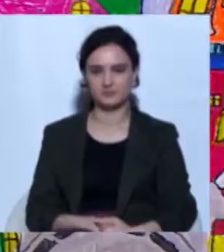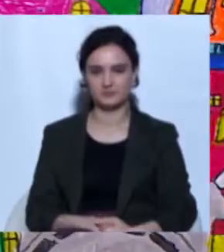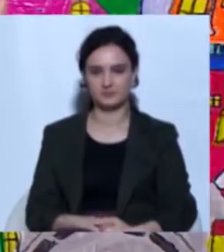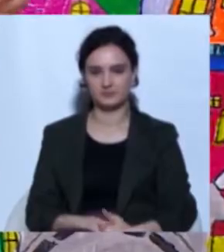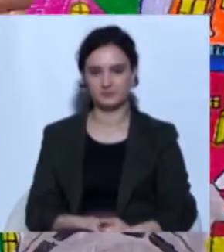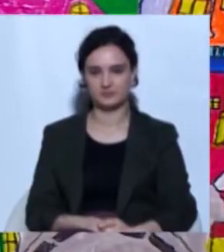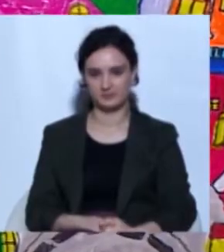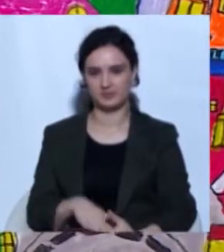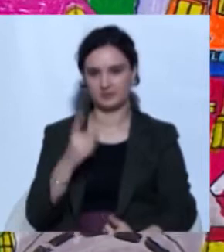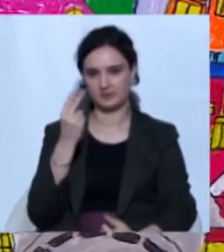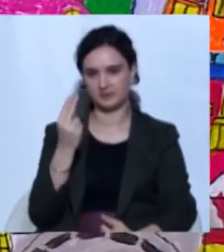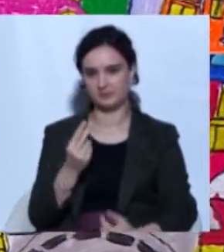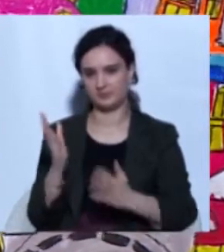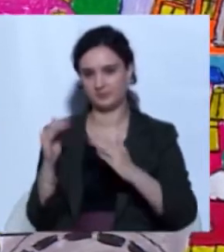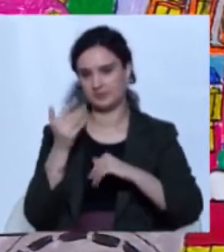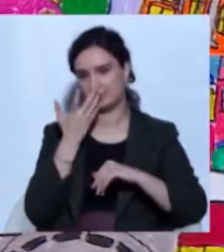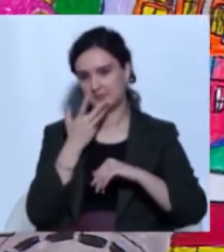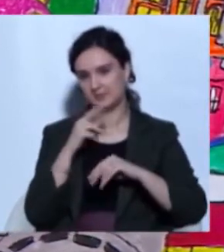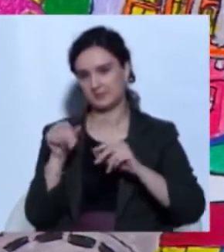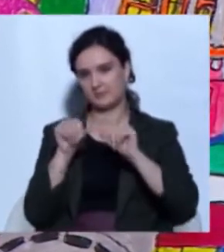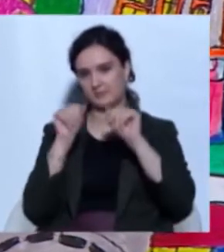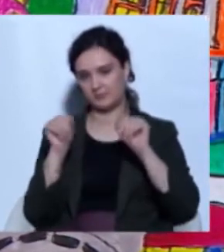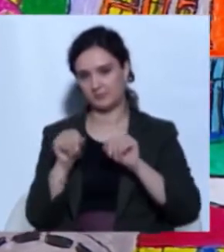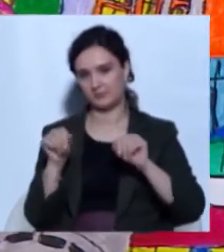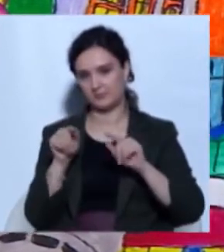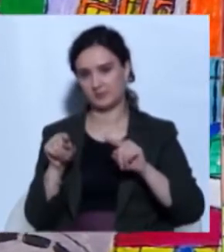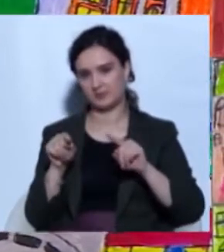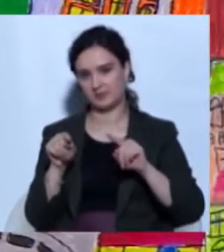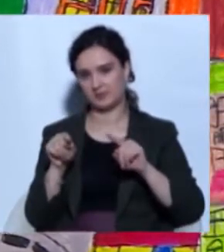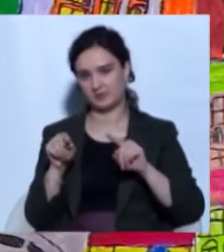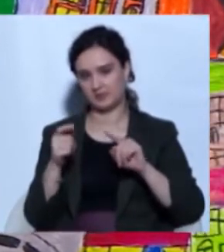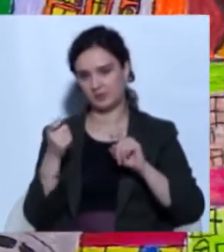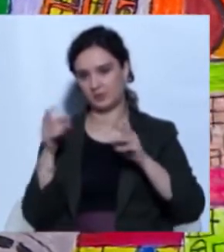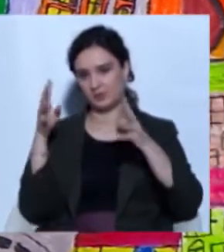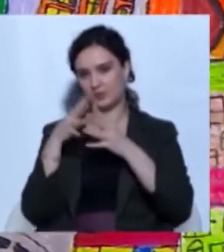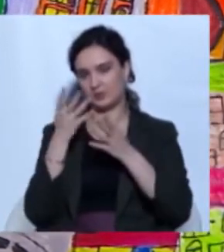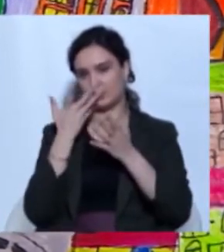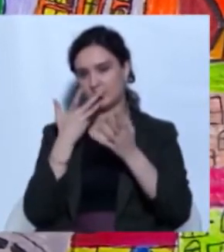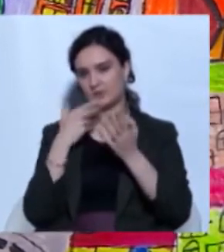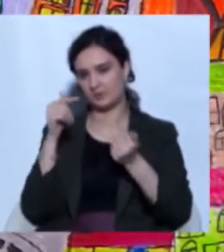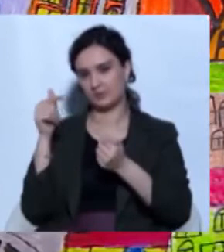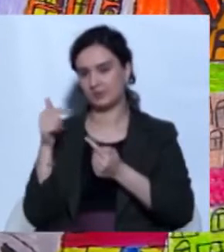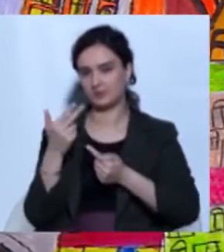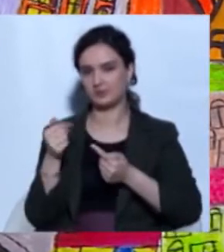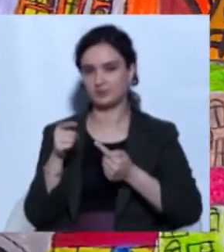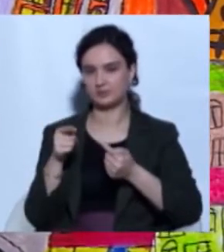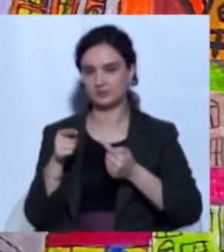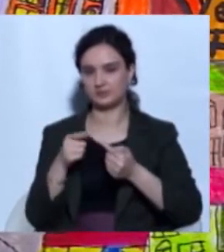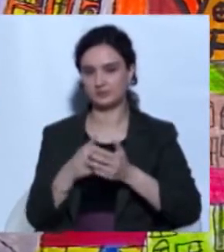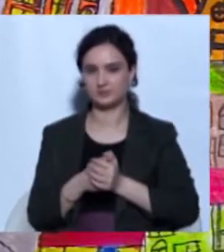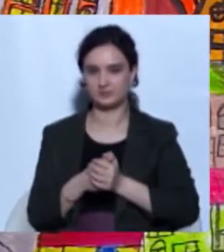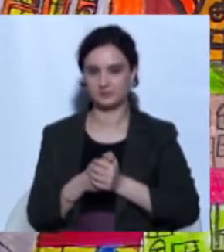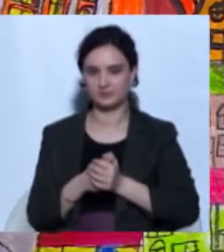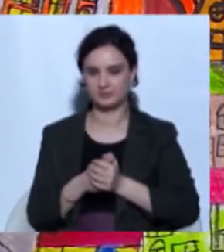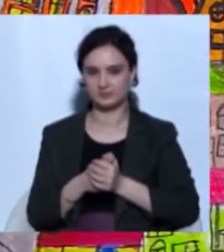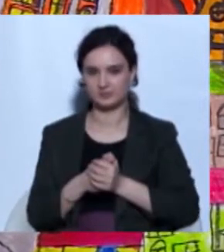ნამუშევარი. ფერის და ფორმა, ფერი და ფორმა თან ცოტა კონტრასტული ფერებიც გვაქვს, ხო? ანუ ეს არ